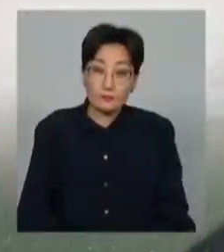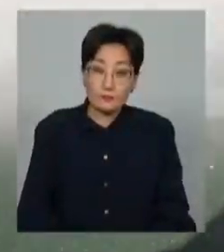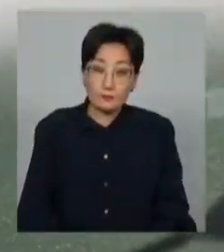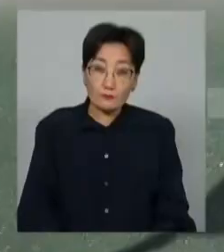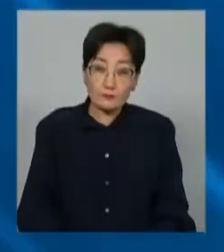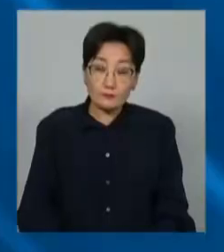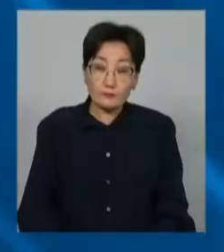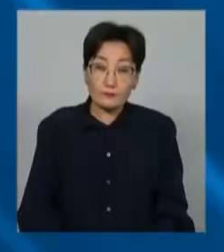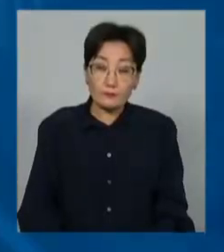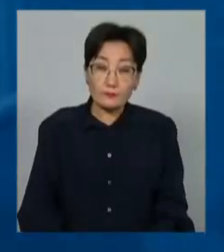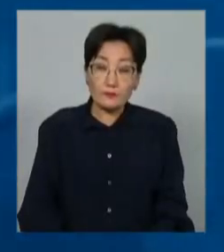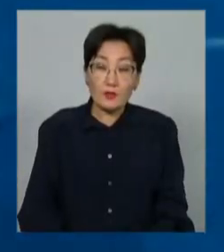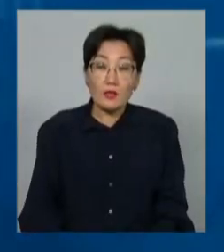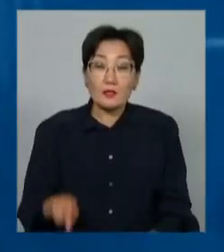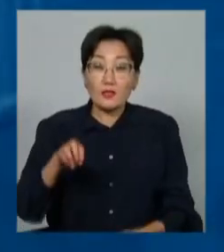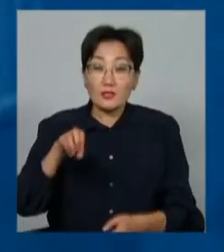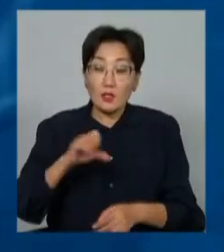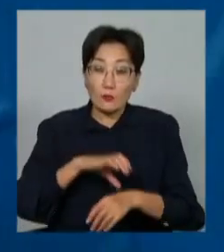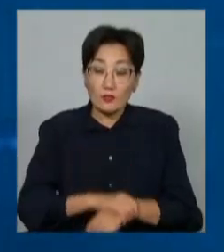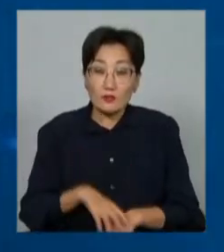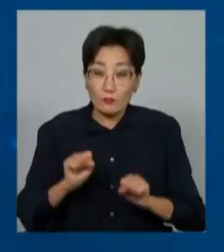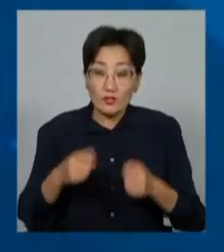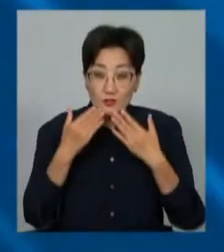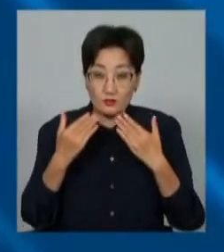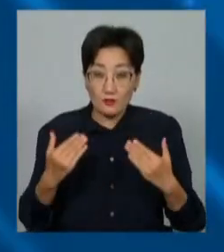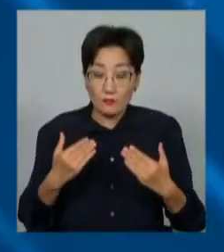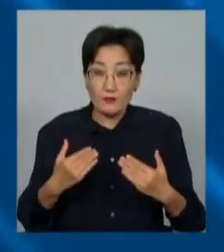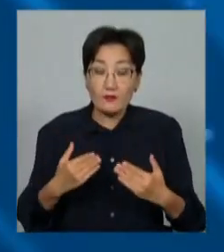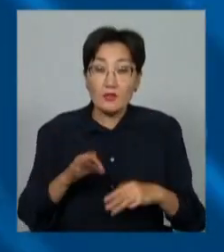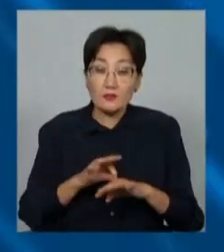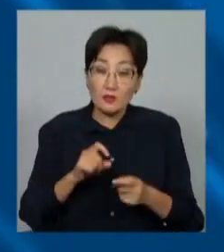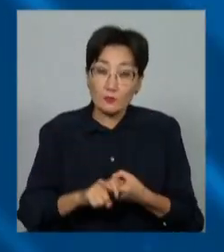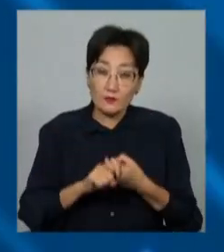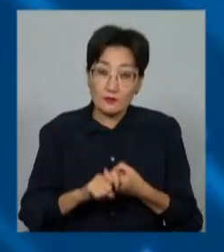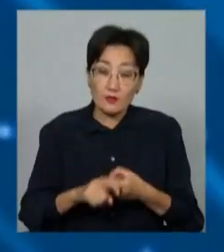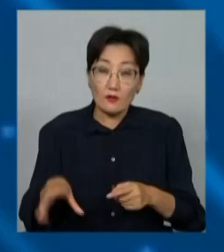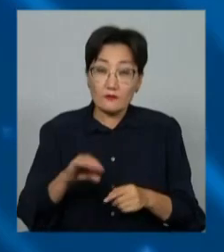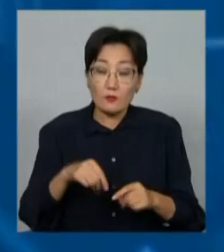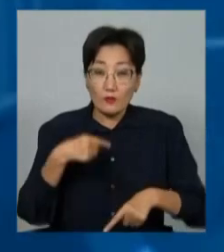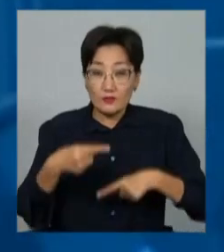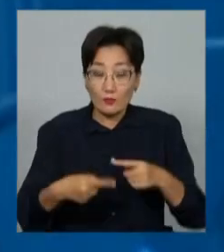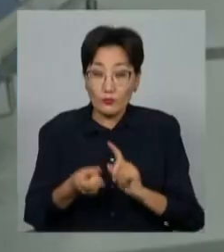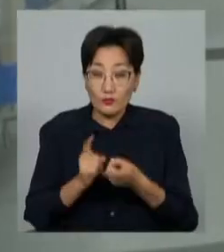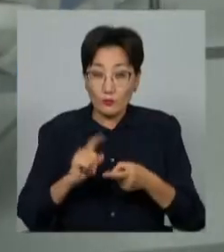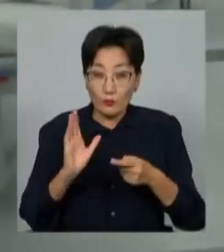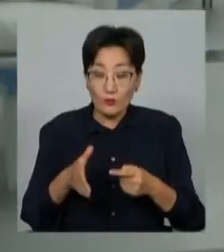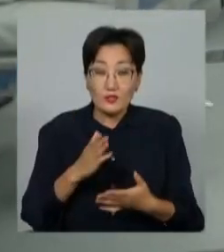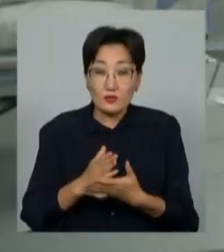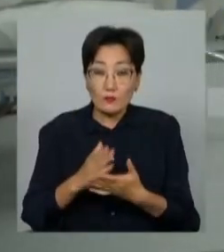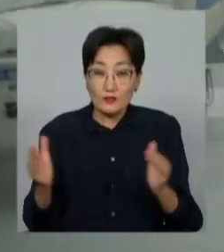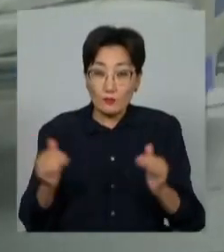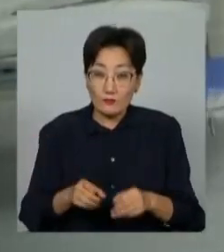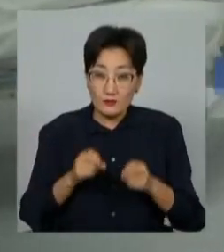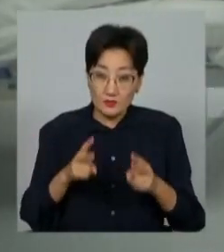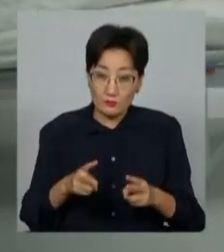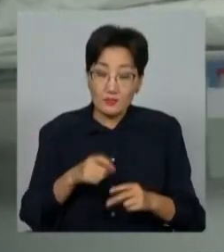Алматы. Дельта-штамм, возможно, последний агрессивный вариант коронавируса, а все последующие мутации будут иметь менее